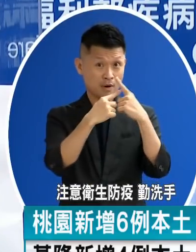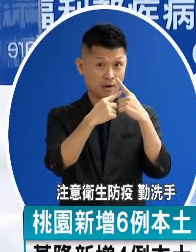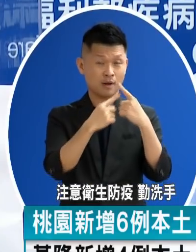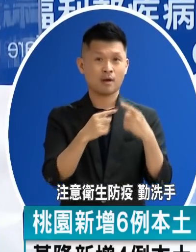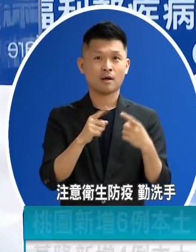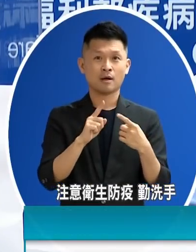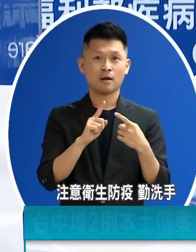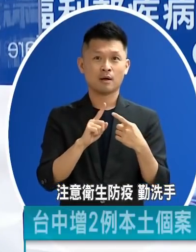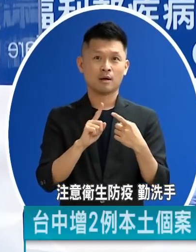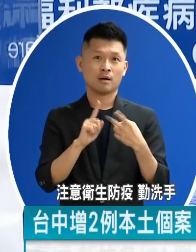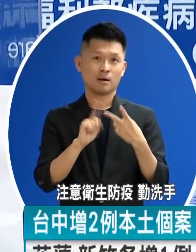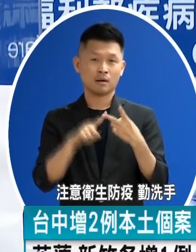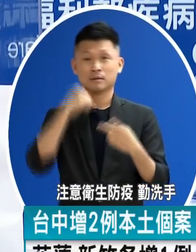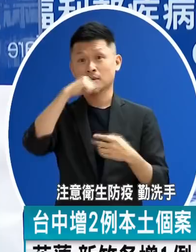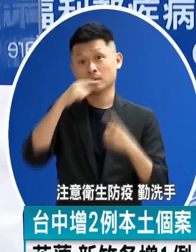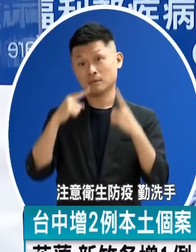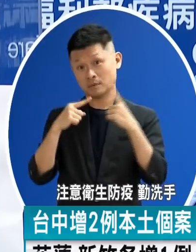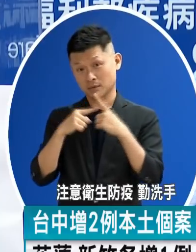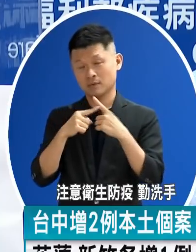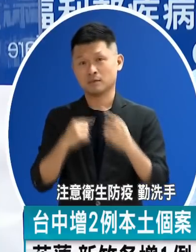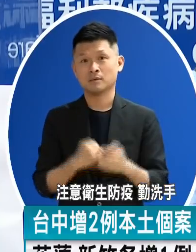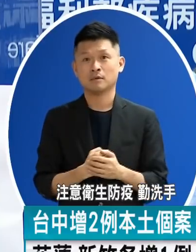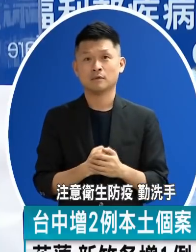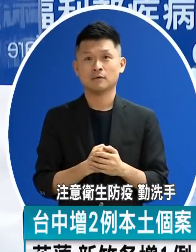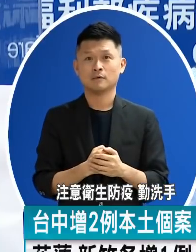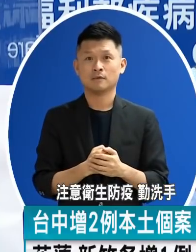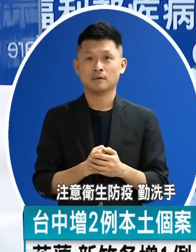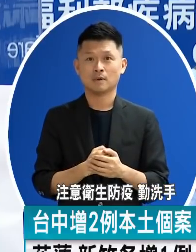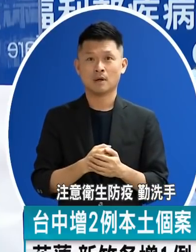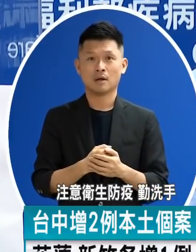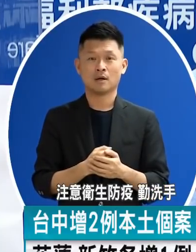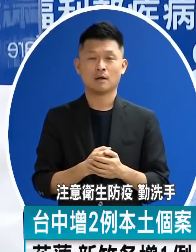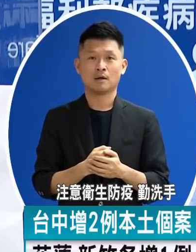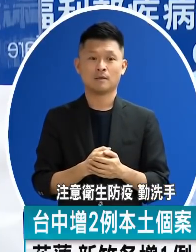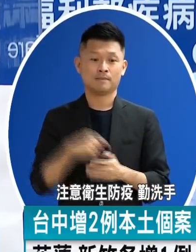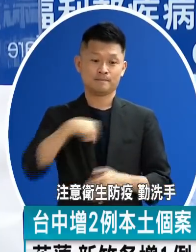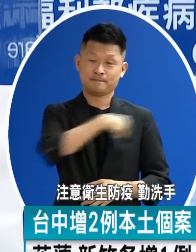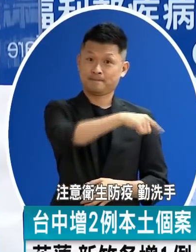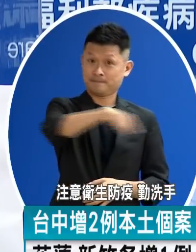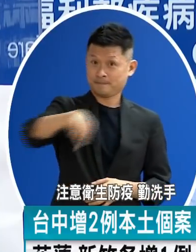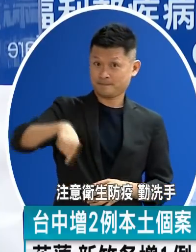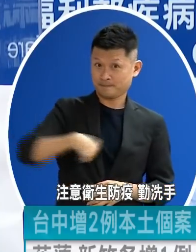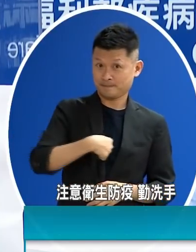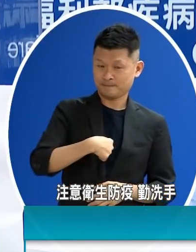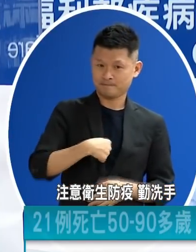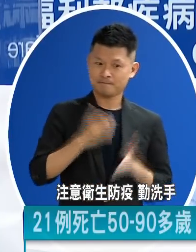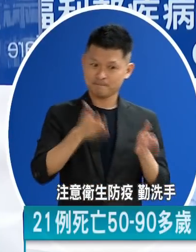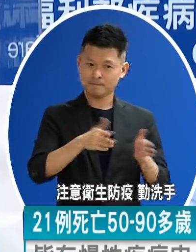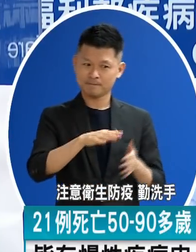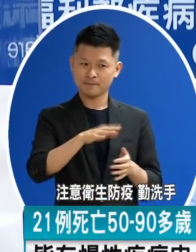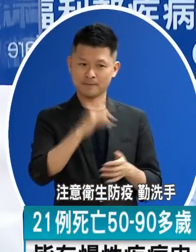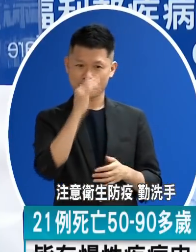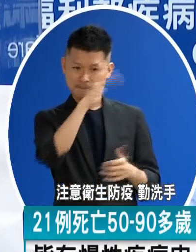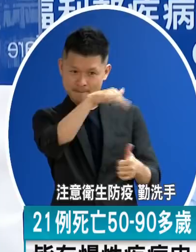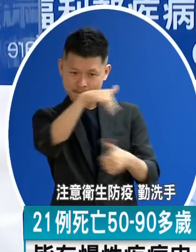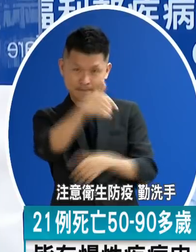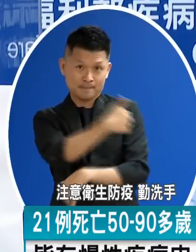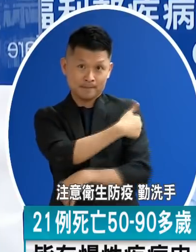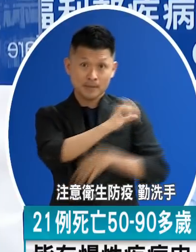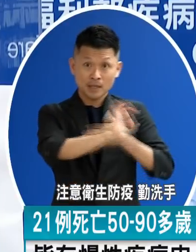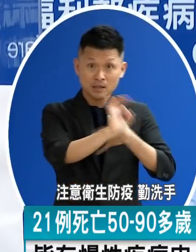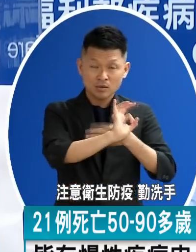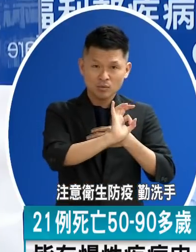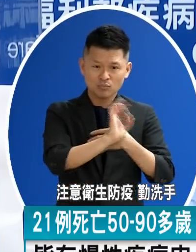这个等于是我们台湾人或是这个黄种人， 基本上针对性的实验现在似乎还不